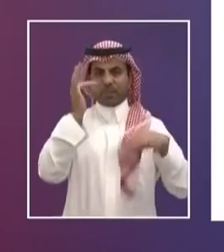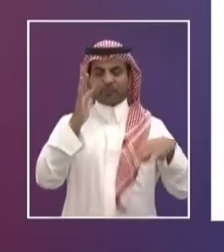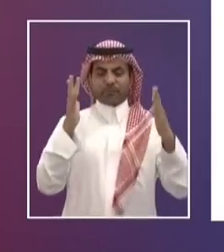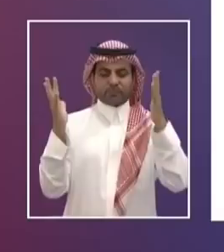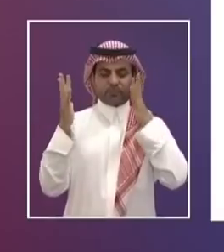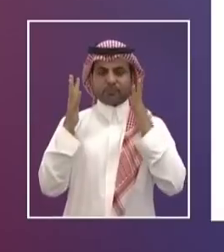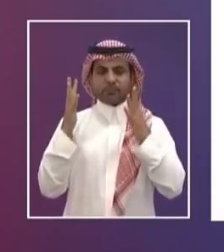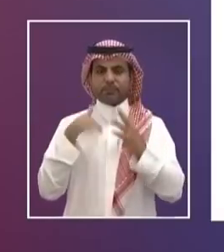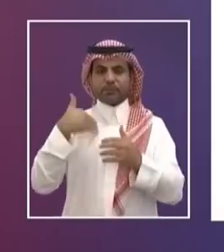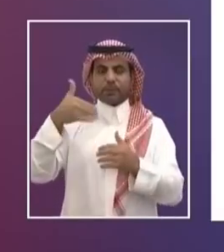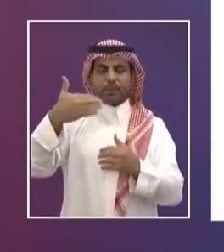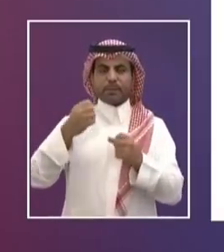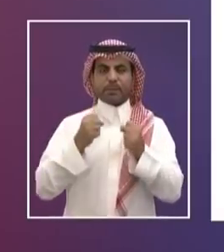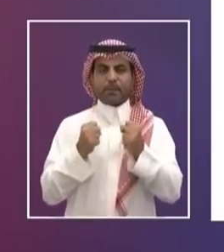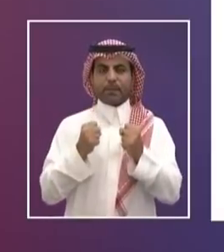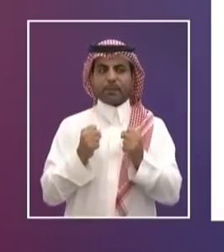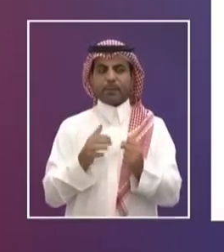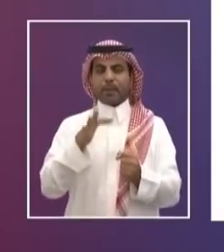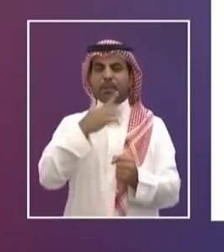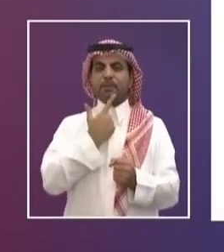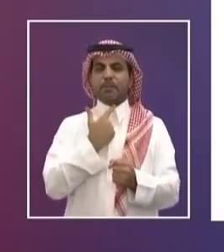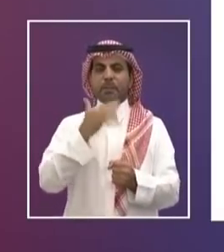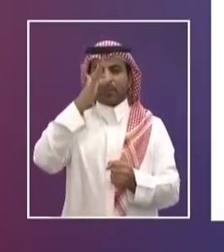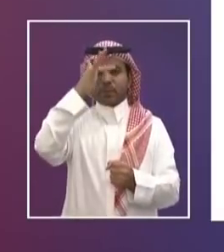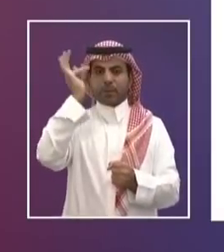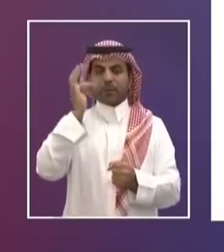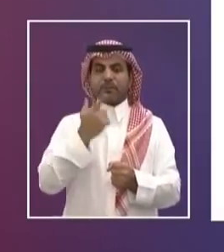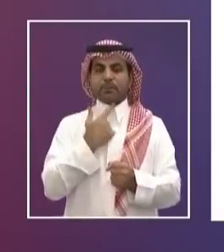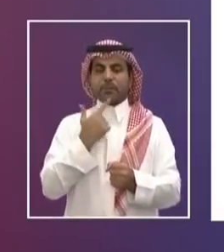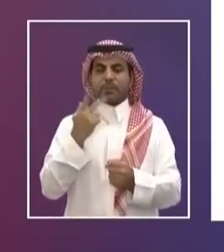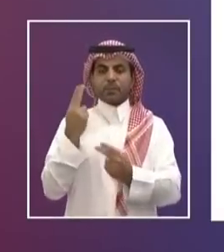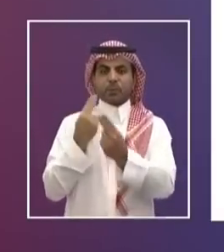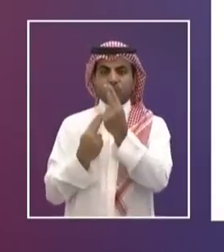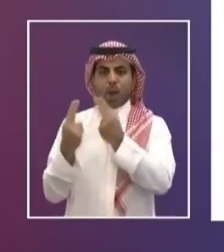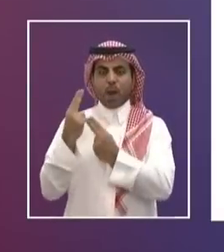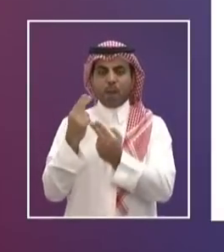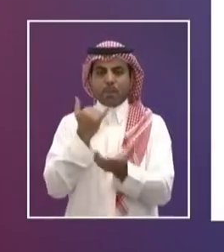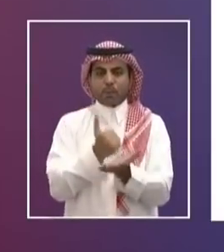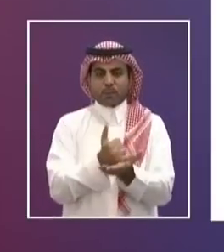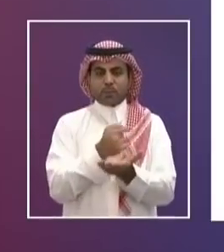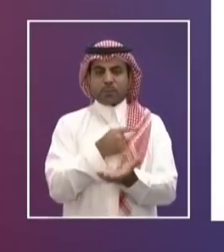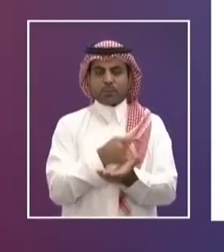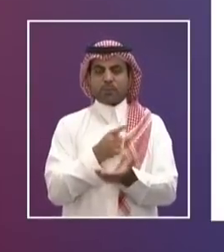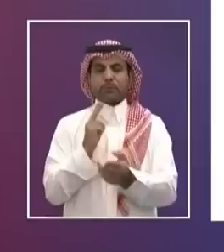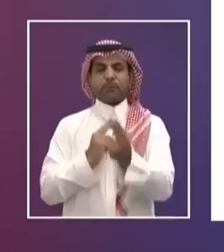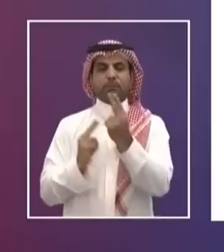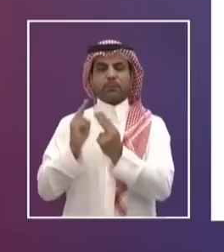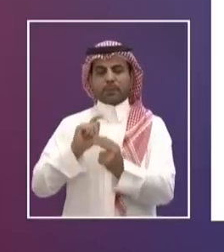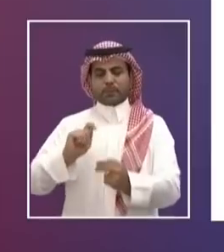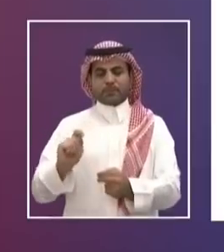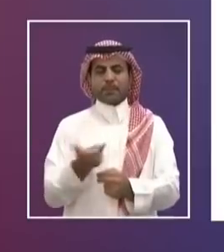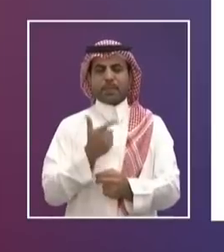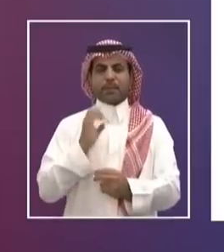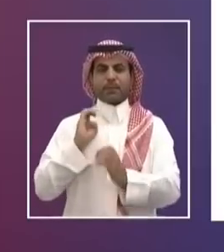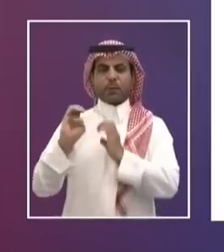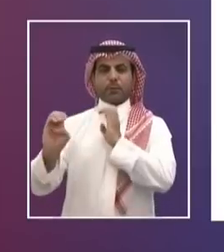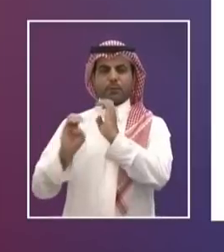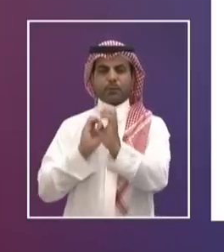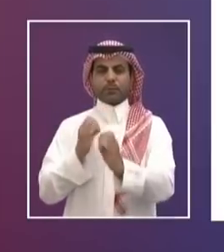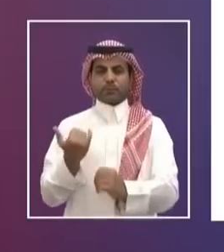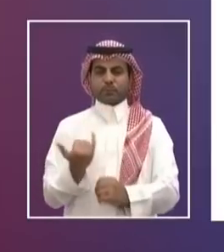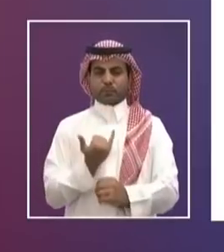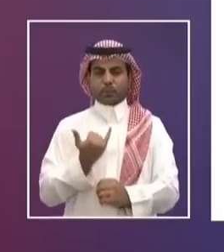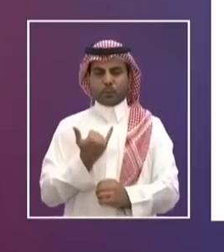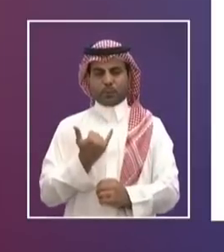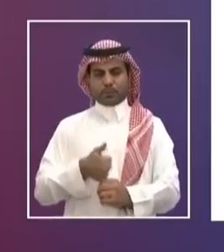بها، وعند الحاجة إلى استشارة مختصين في هذا المجال أن لا تتأخروا في ذلك، فهذه من